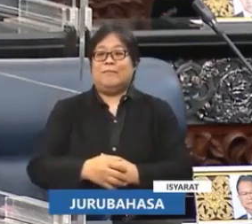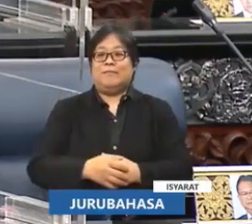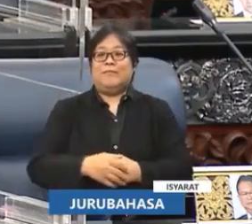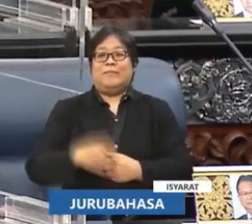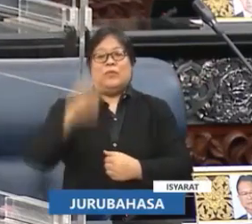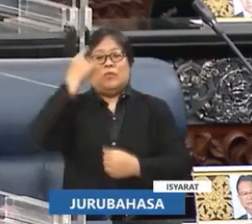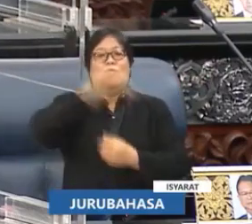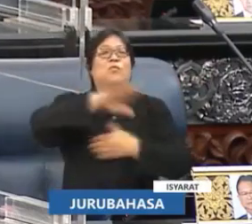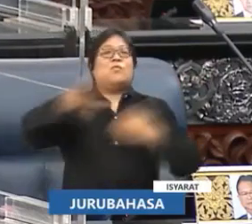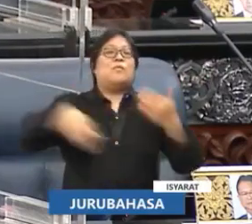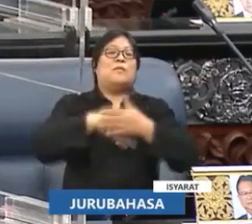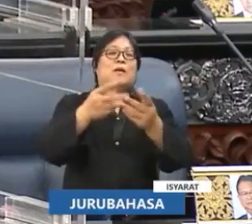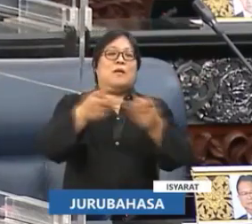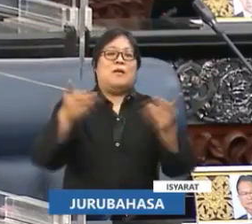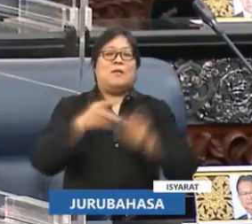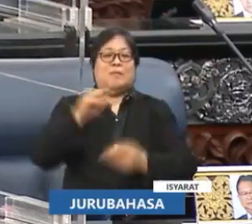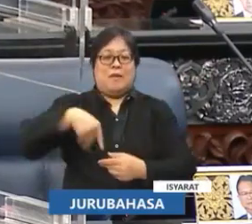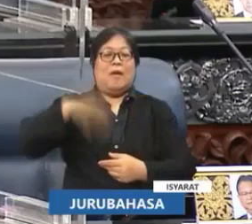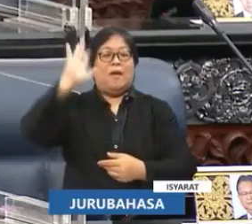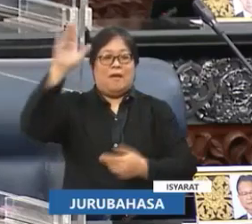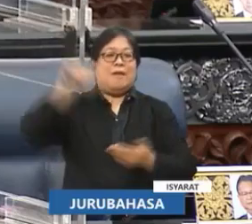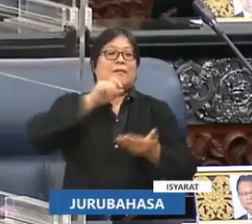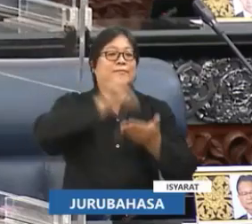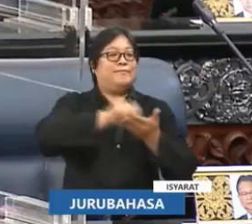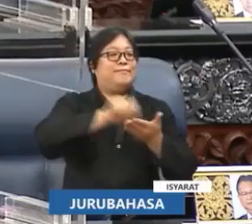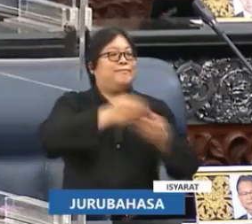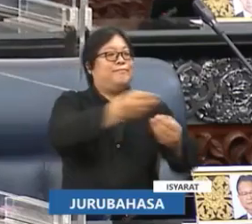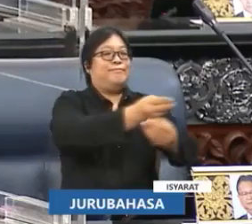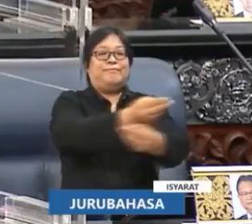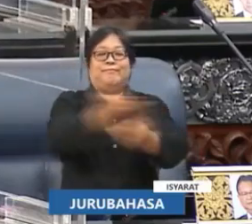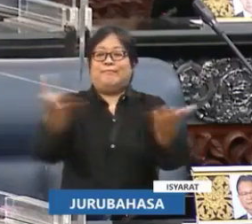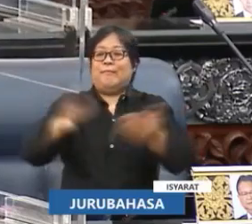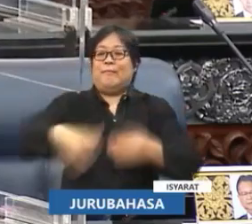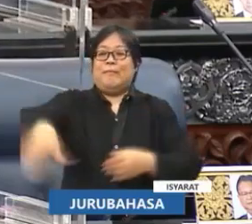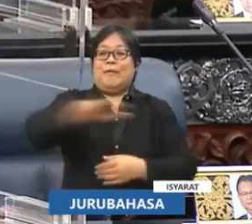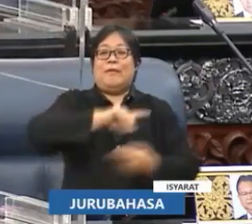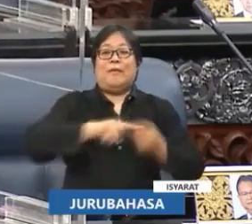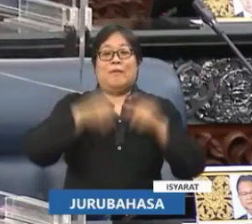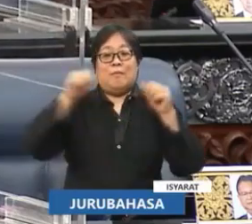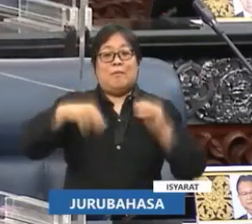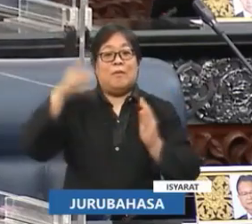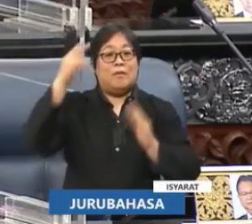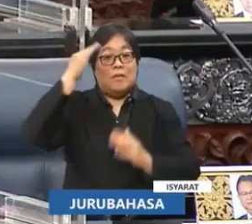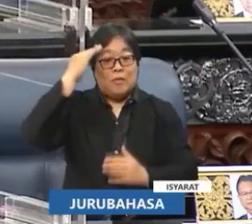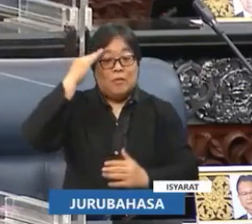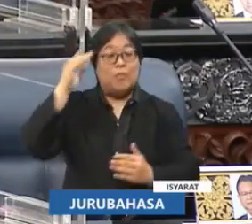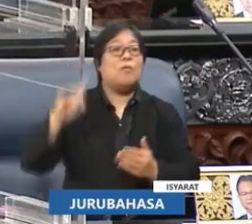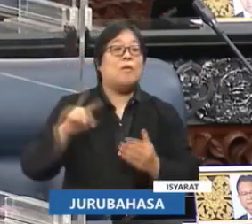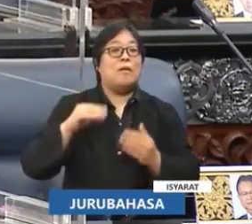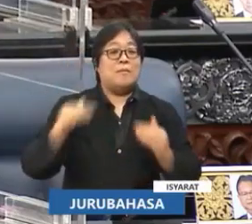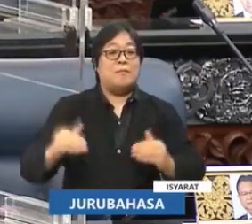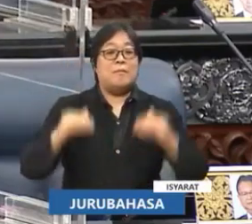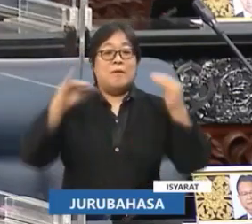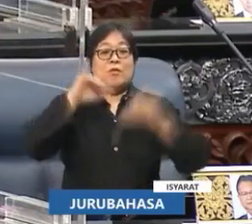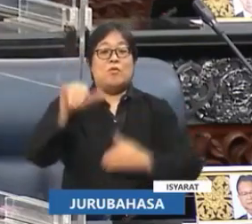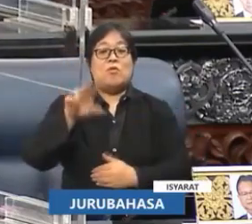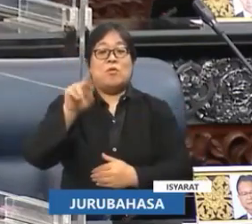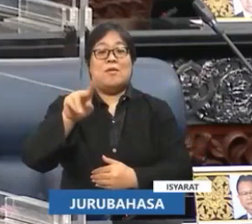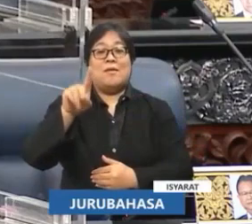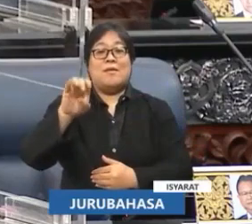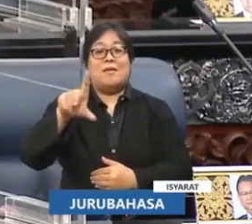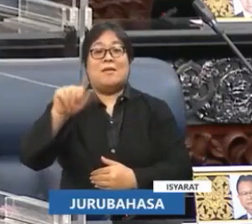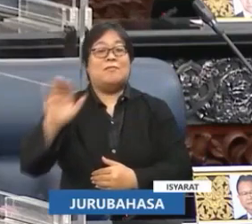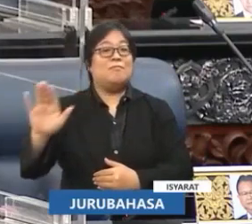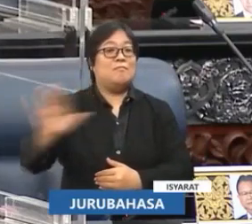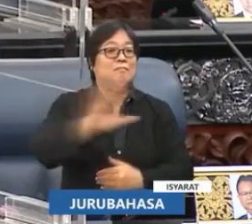semua kawasan parlimen, saya hantar secara bertulis supaya rakan-rakan ahli parlimen dapat mengetahui perkembangan jendela dalam kawasan